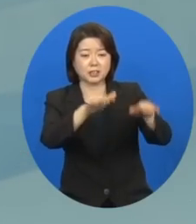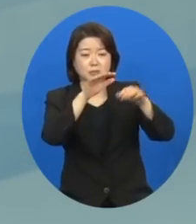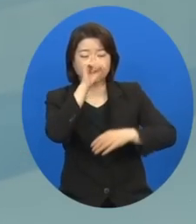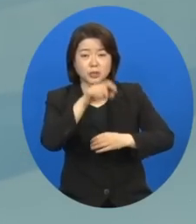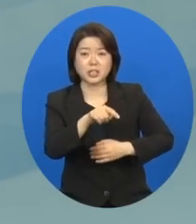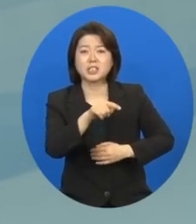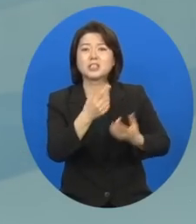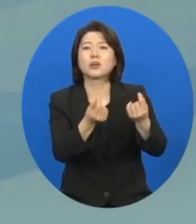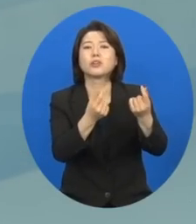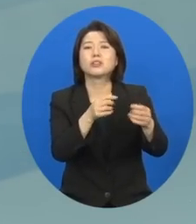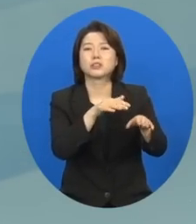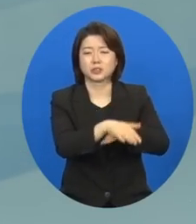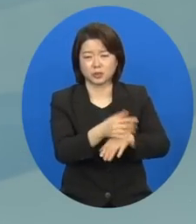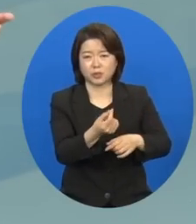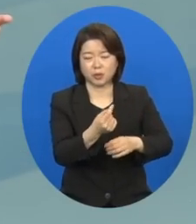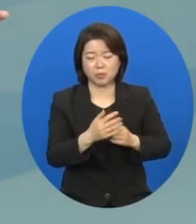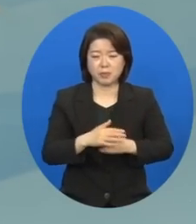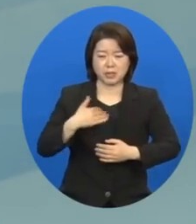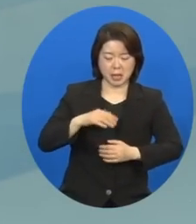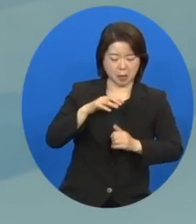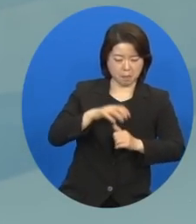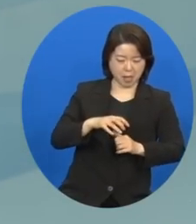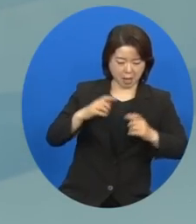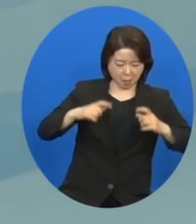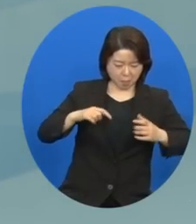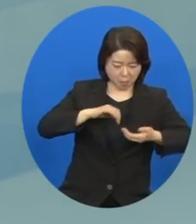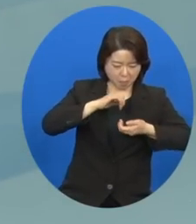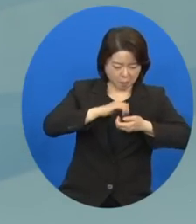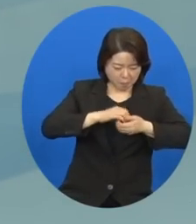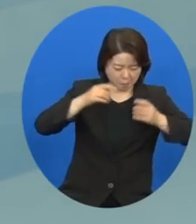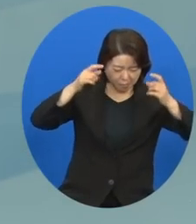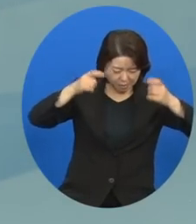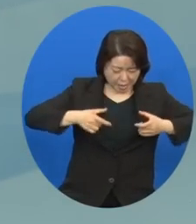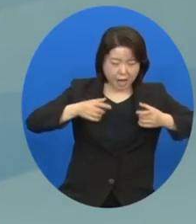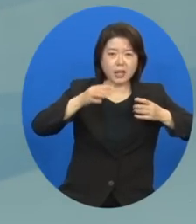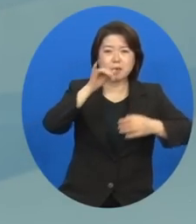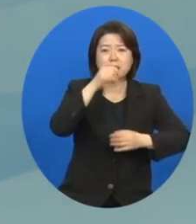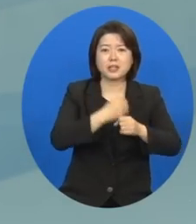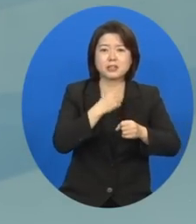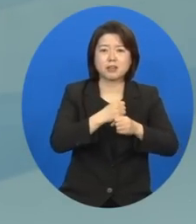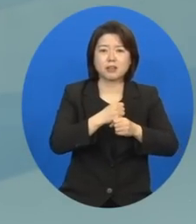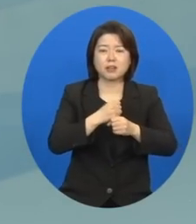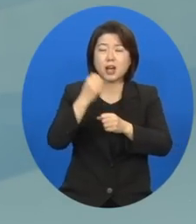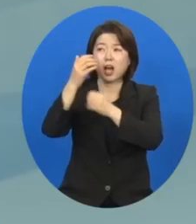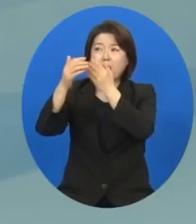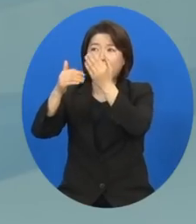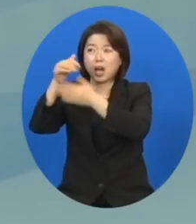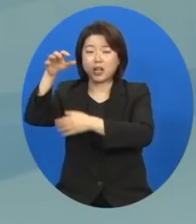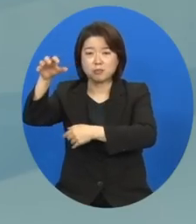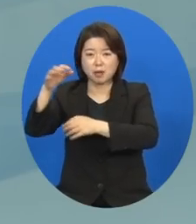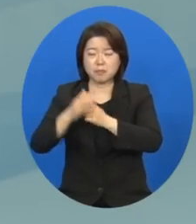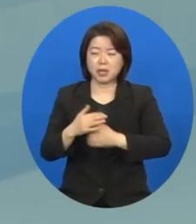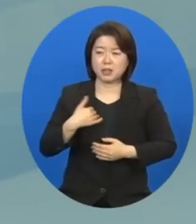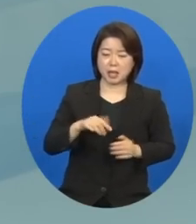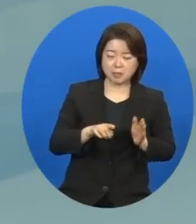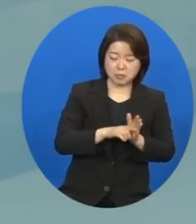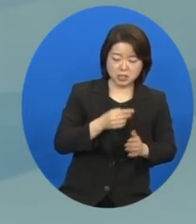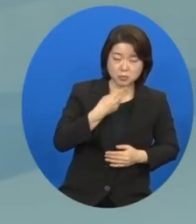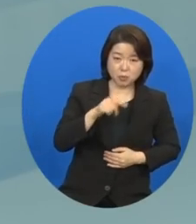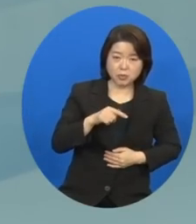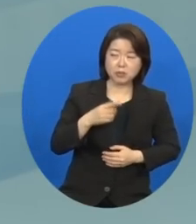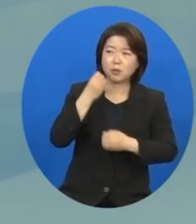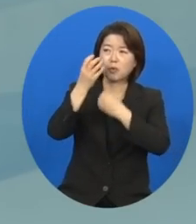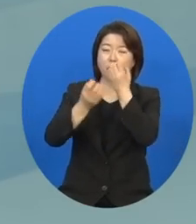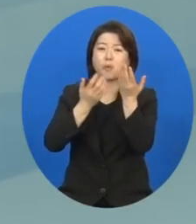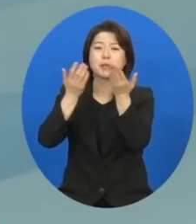우리 스스로를 제안한 분이 계시다면 그 전능하신 그 하나님 앞에 여러분들의 그 믿음 없음을 이 시간